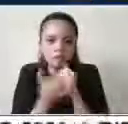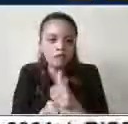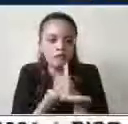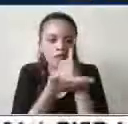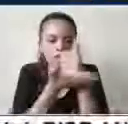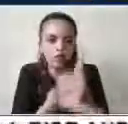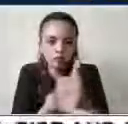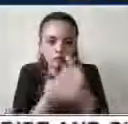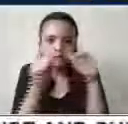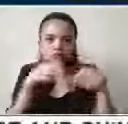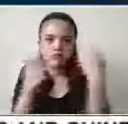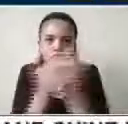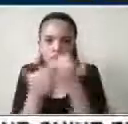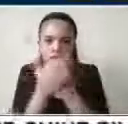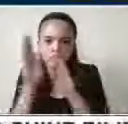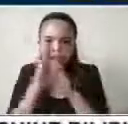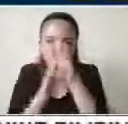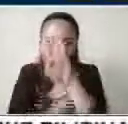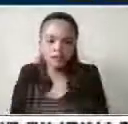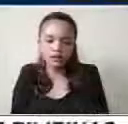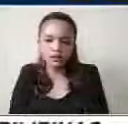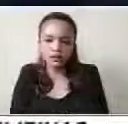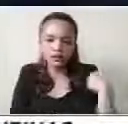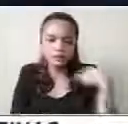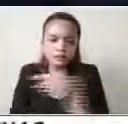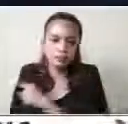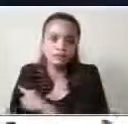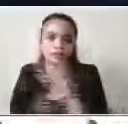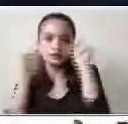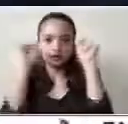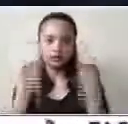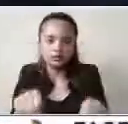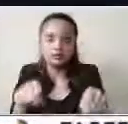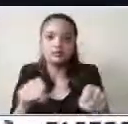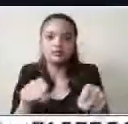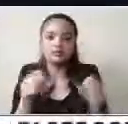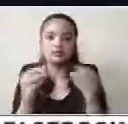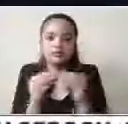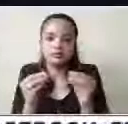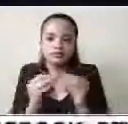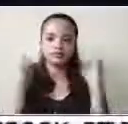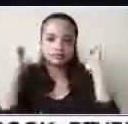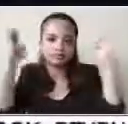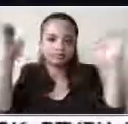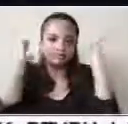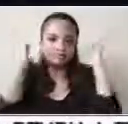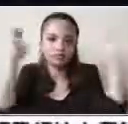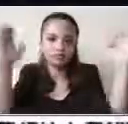citizen. Pero kailangan din po natin balangkasin maigid. Patrick De Jesus, para sa Bayan.